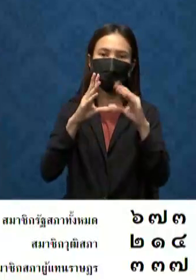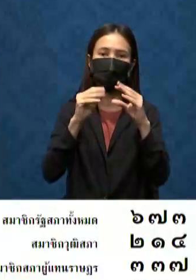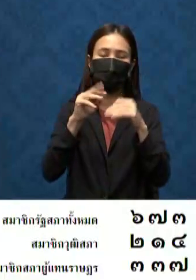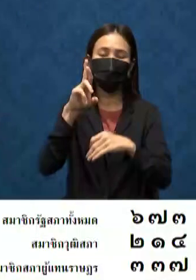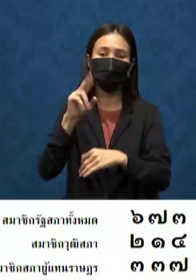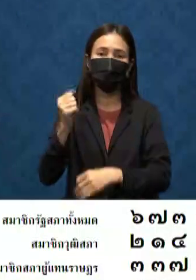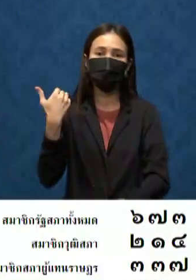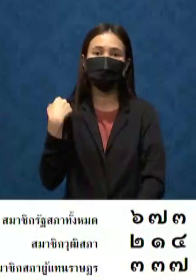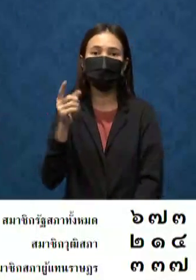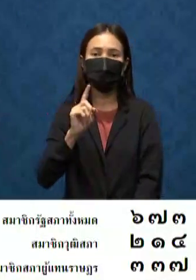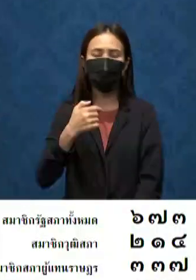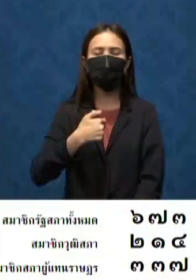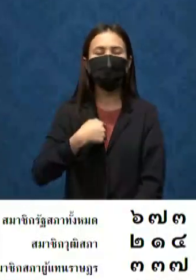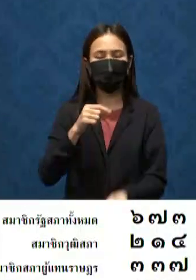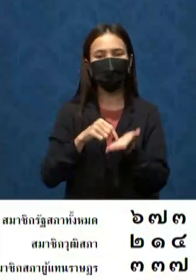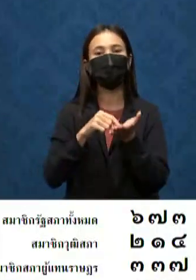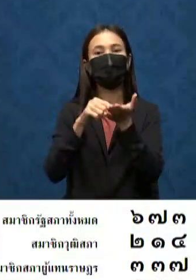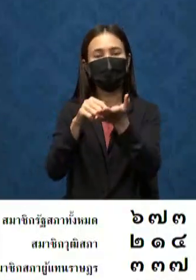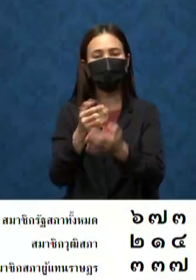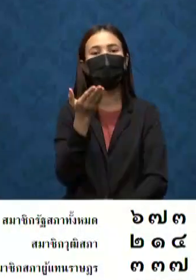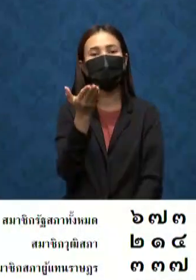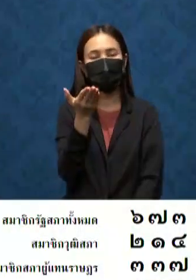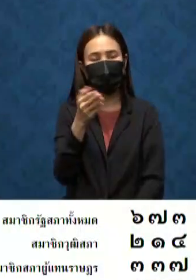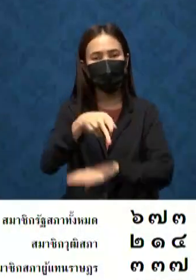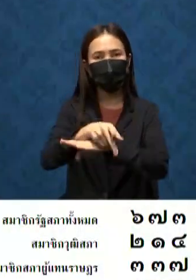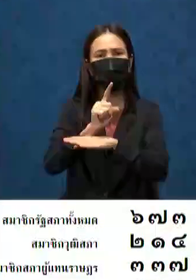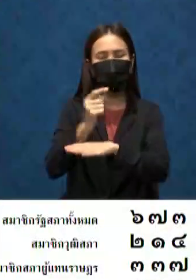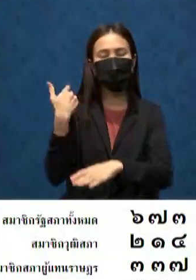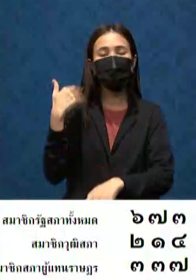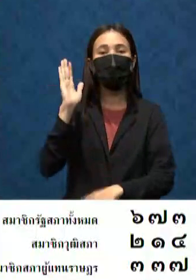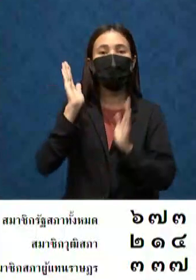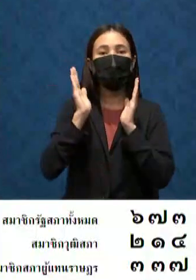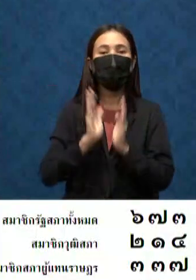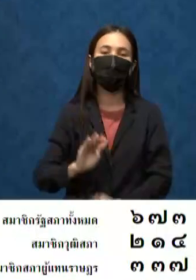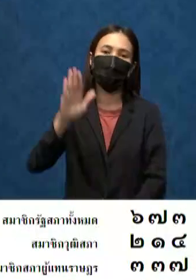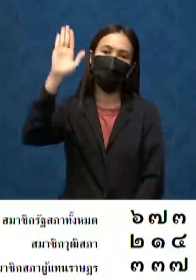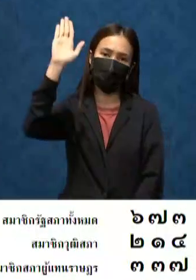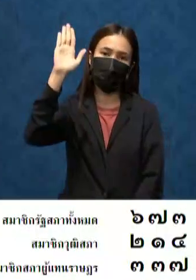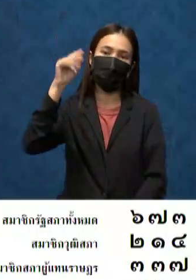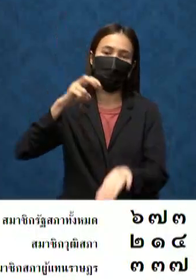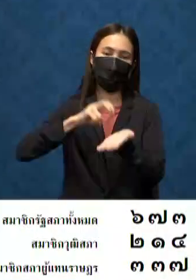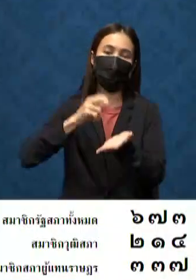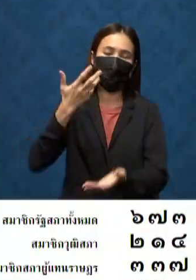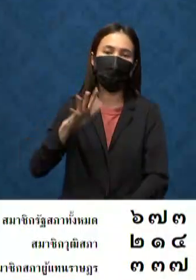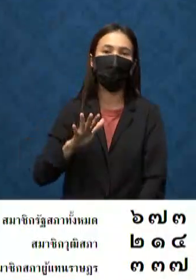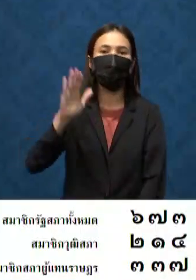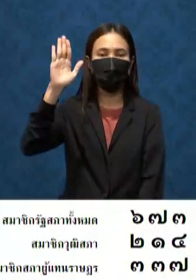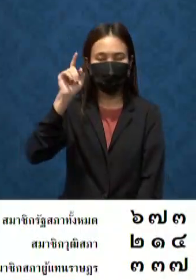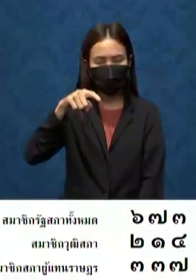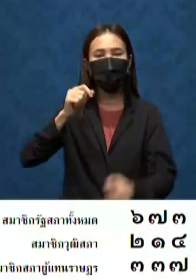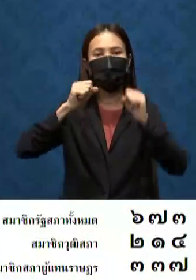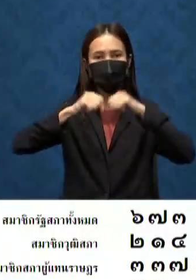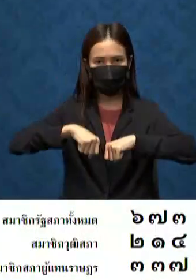หรือไม่นี่คือสิ่งที่ผมเสนอครับแล้วก็ขออนุญาตท่านประธานว่ามีผู้รับรองแล้วขอให้ท่านประธานได้พิจารณาลงมติ